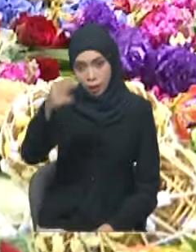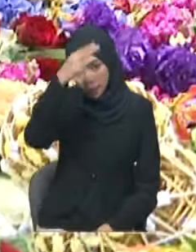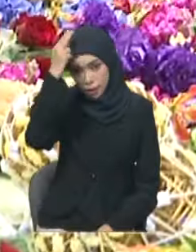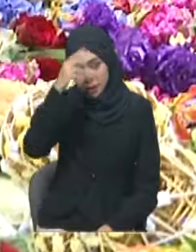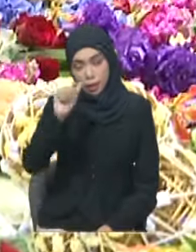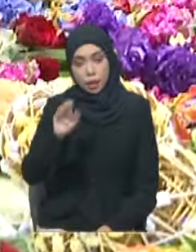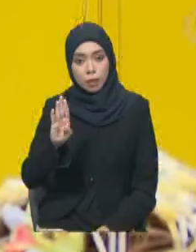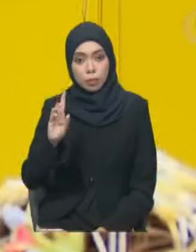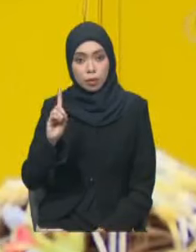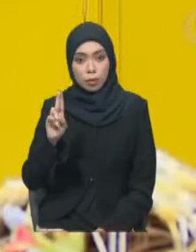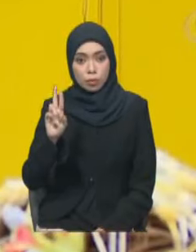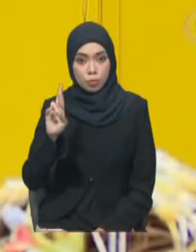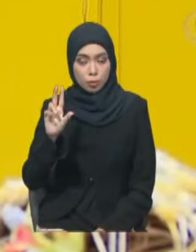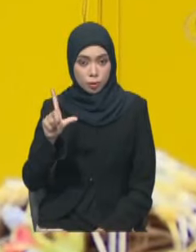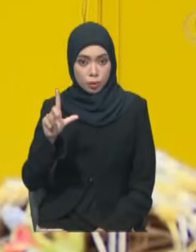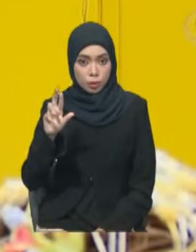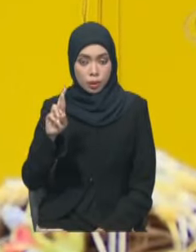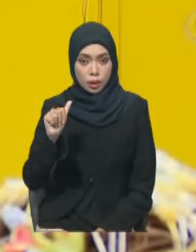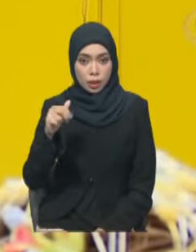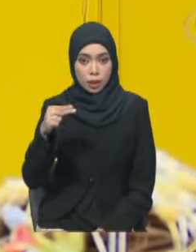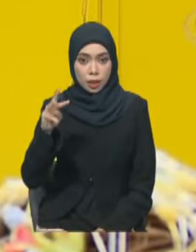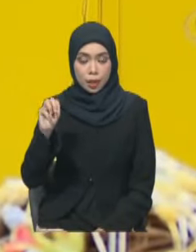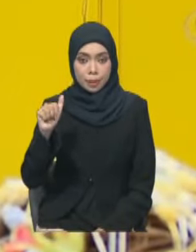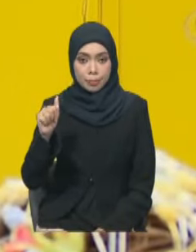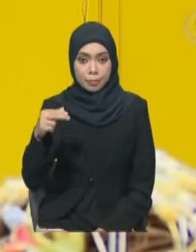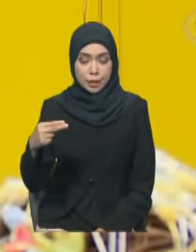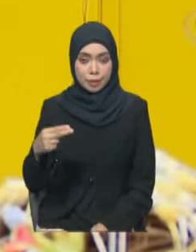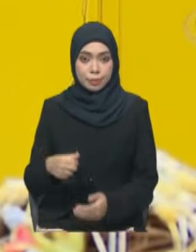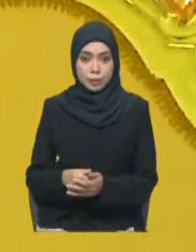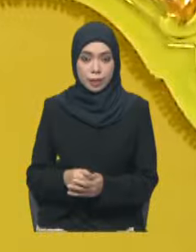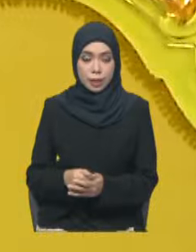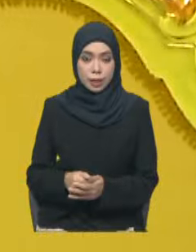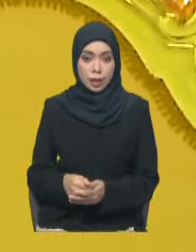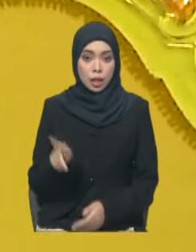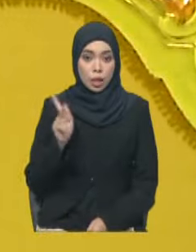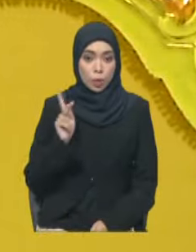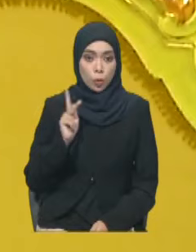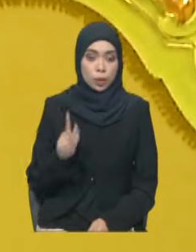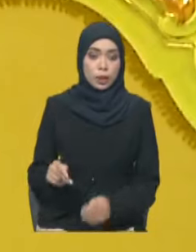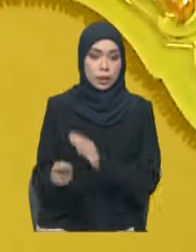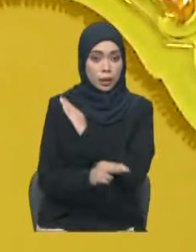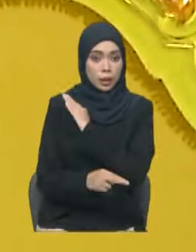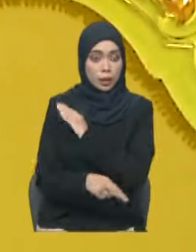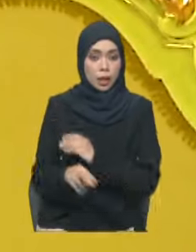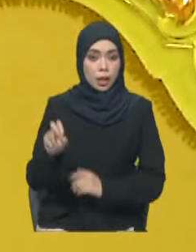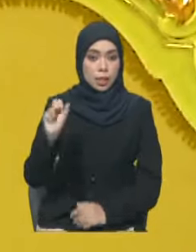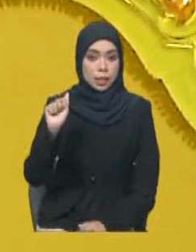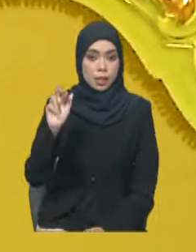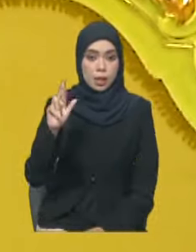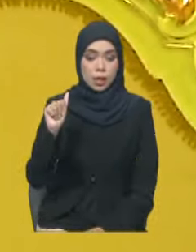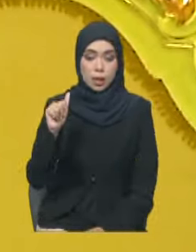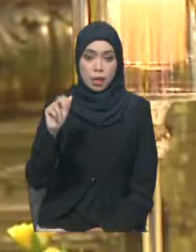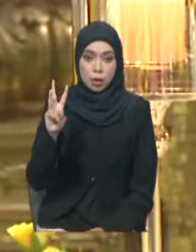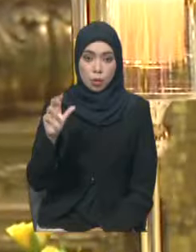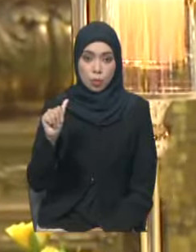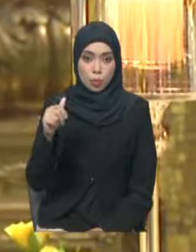Abdul Rahman Zohari bin Tun Datuk Abang Haji Openg, Premier Sarawak dan isteri Yang Amat Berbahagia Puan